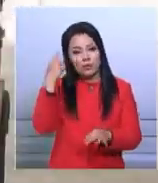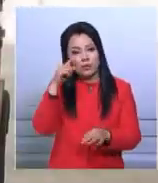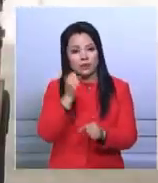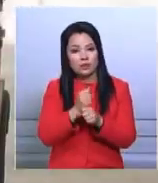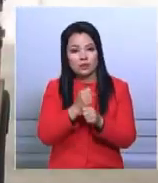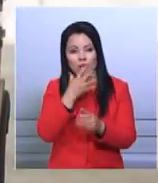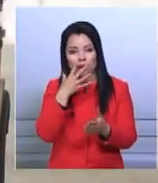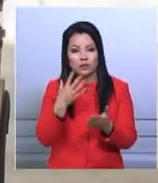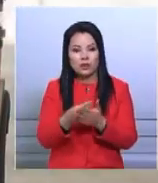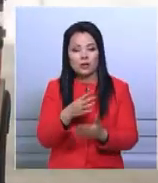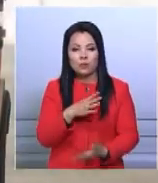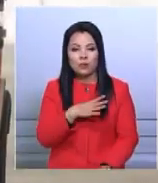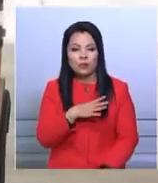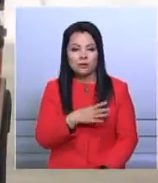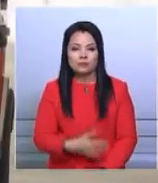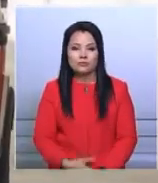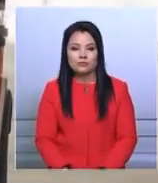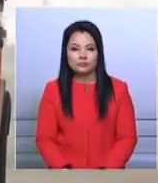шыққан.